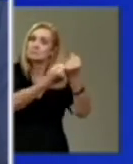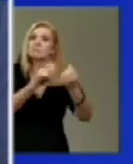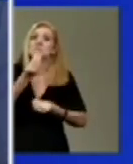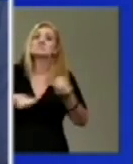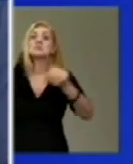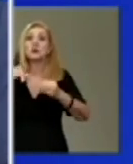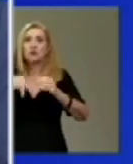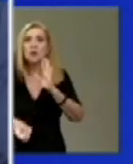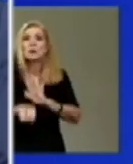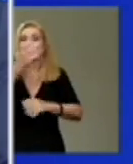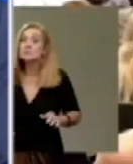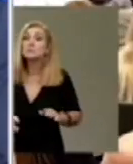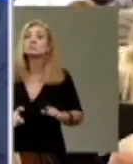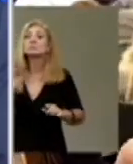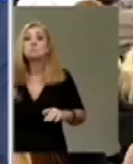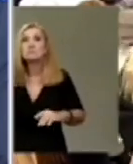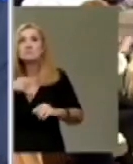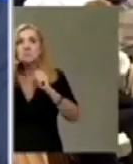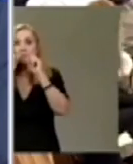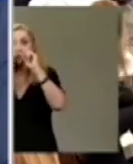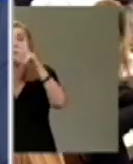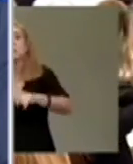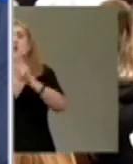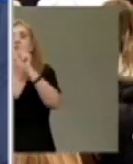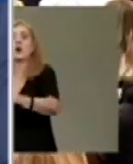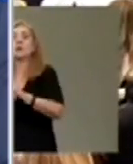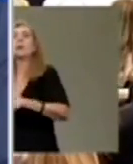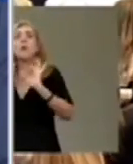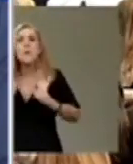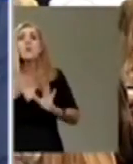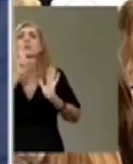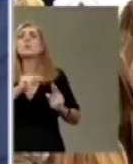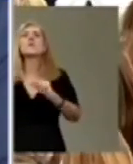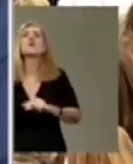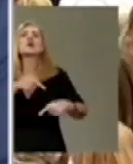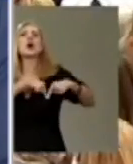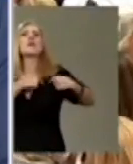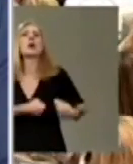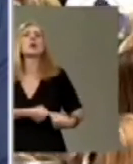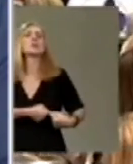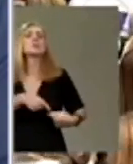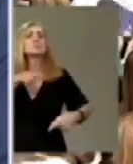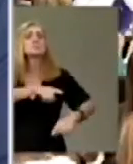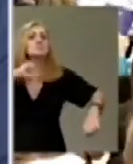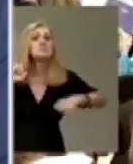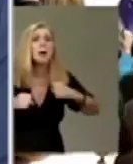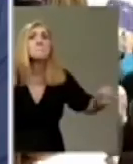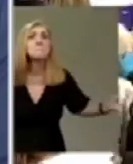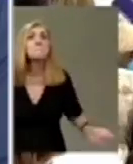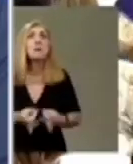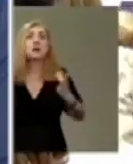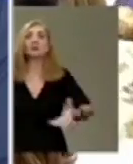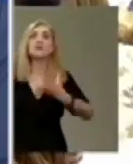εξόδων τους φορές υπάρχει αν μου ε ε και πολλές φορές υπάρχει